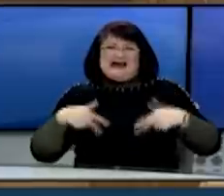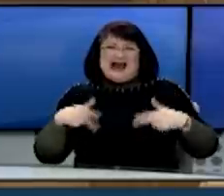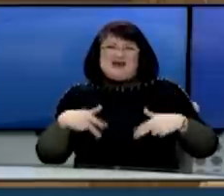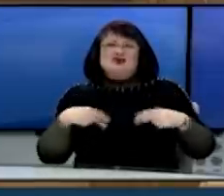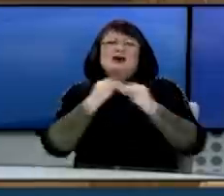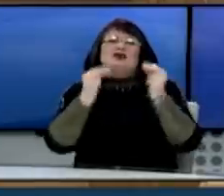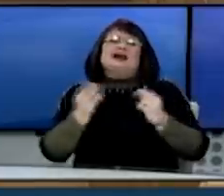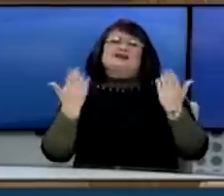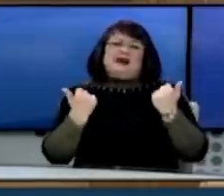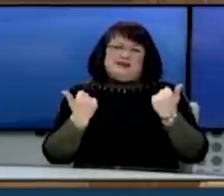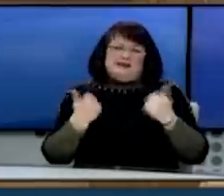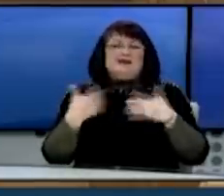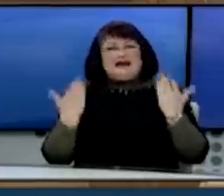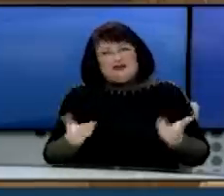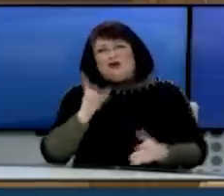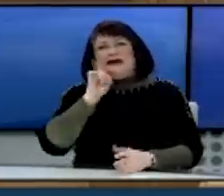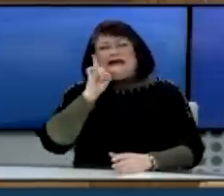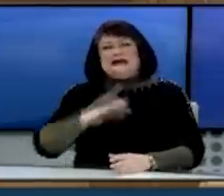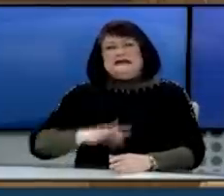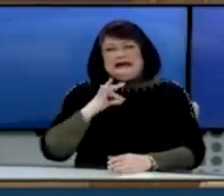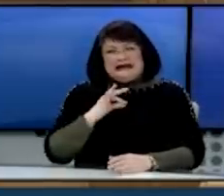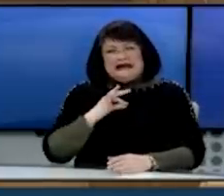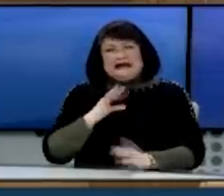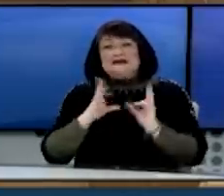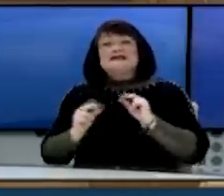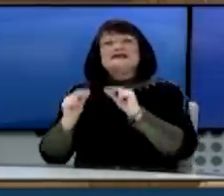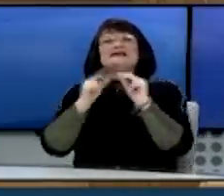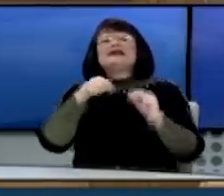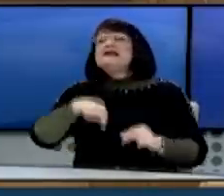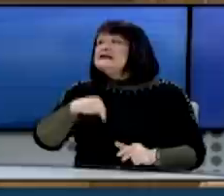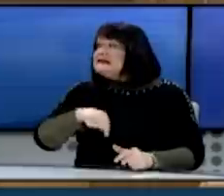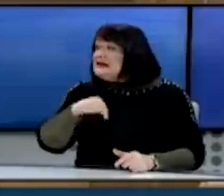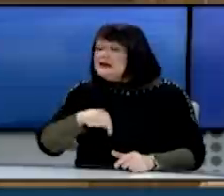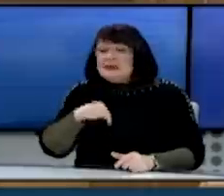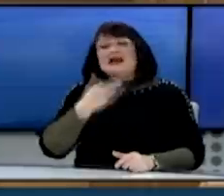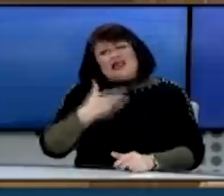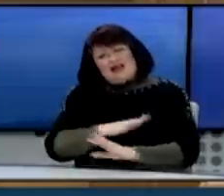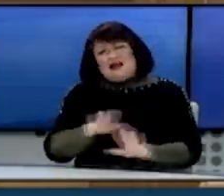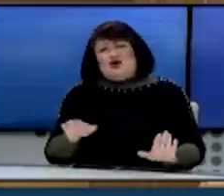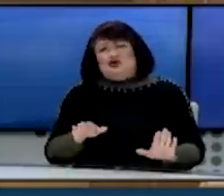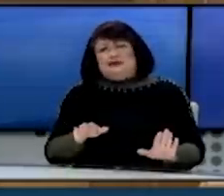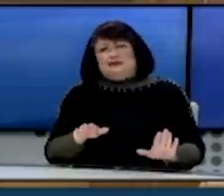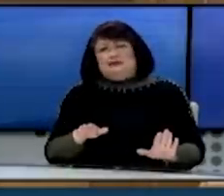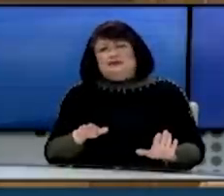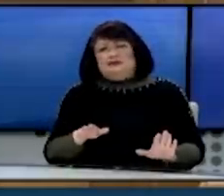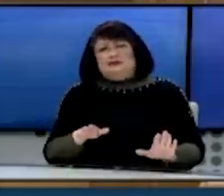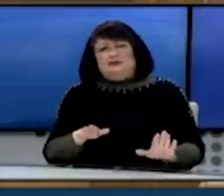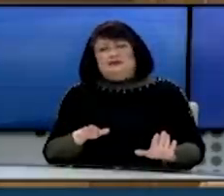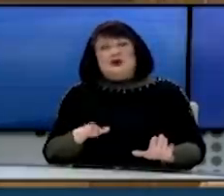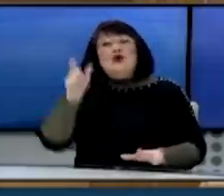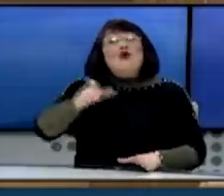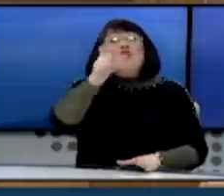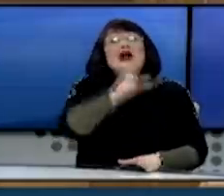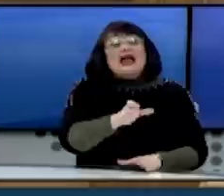κουβέντα. Κυρίες και κύριοι, η συζήτηση σήμερα θα τελειώσει και ο